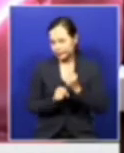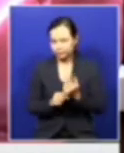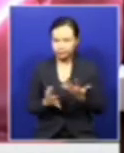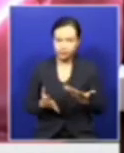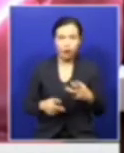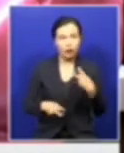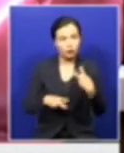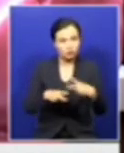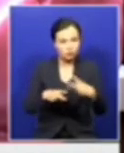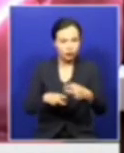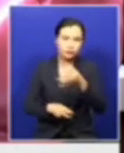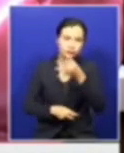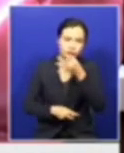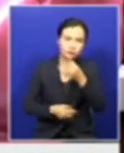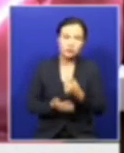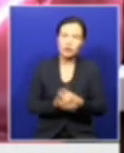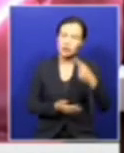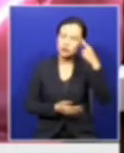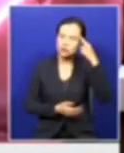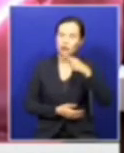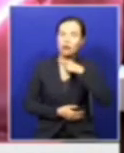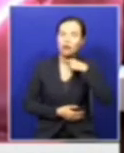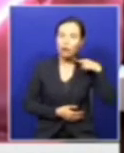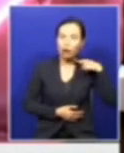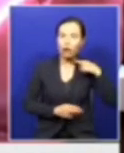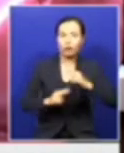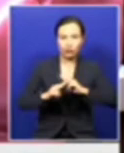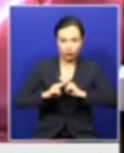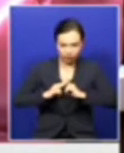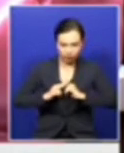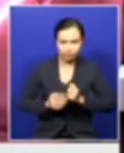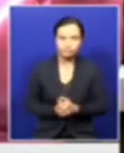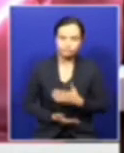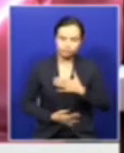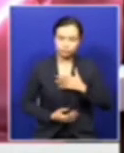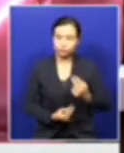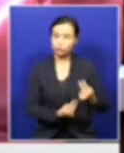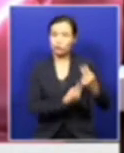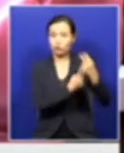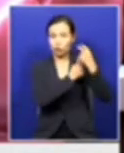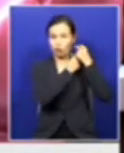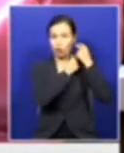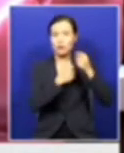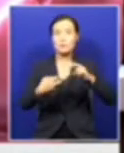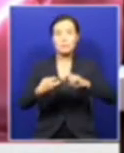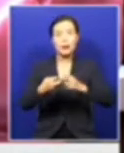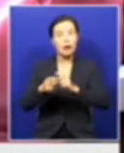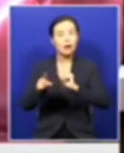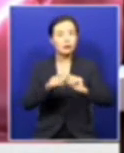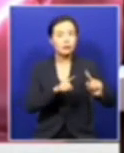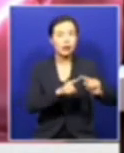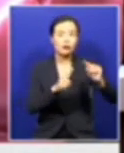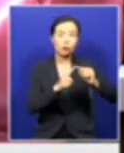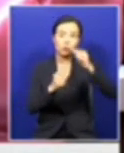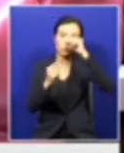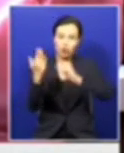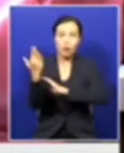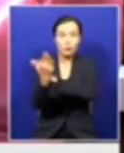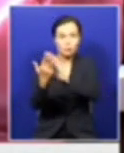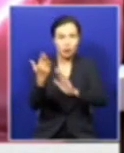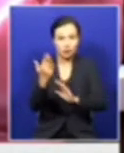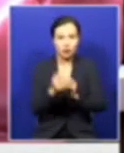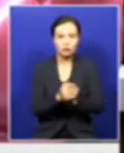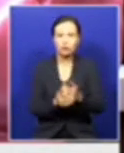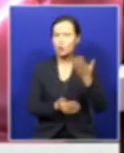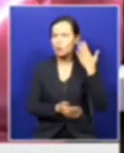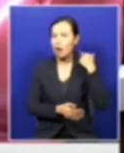ำบากคิดฆ่าตัวตายดิฉันขอย้อนไปในวิกฤตต่างๆของประเทศไทยแค่20ปี